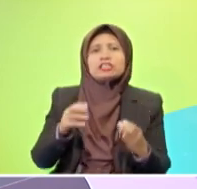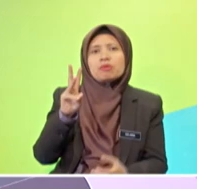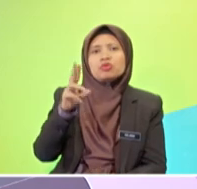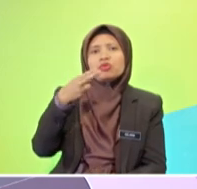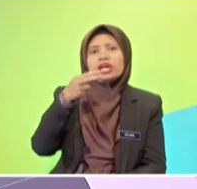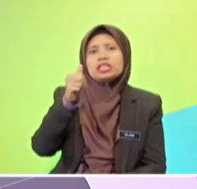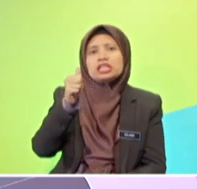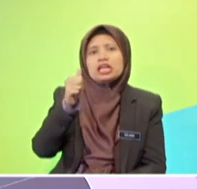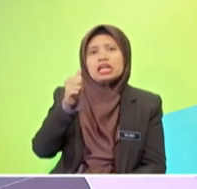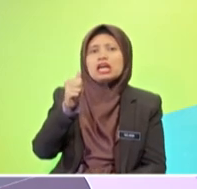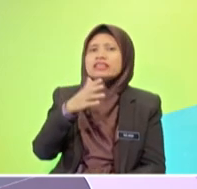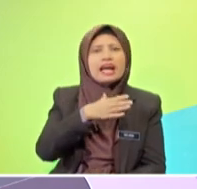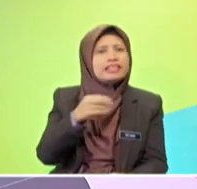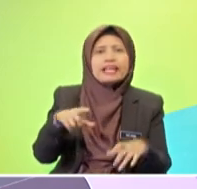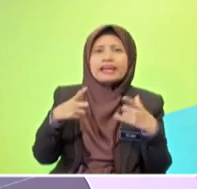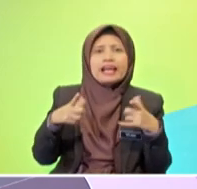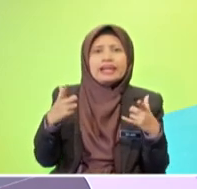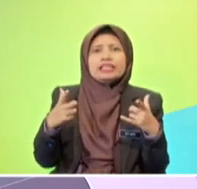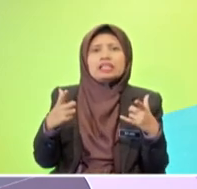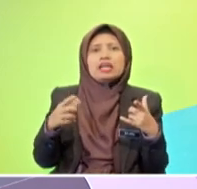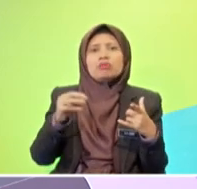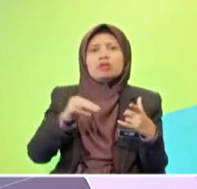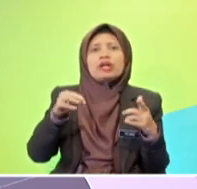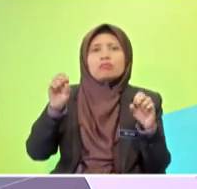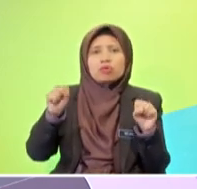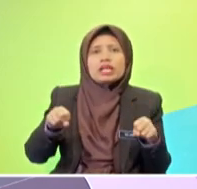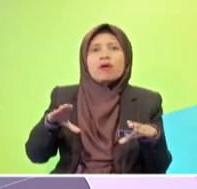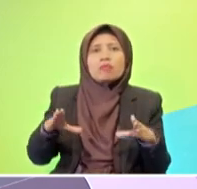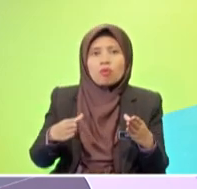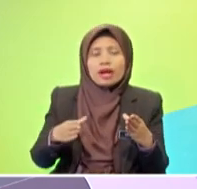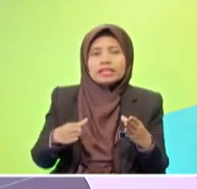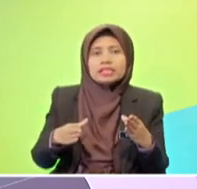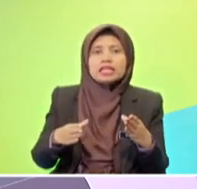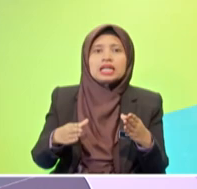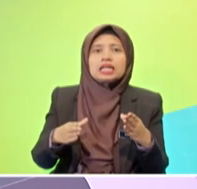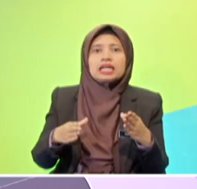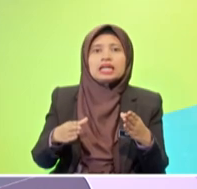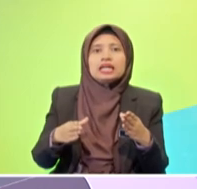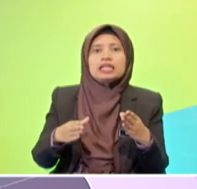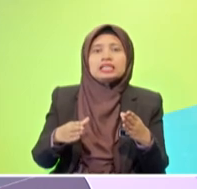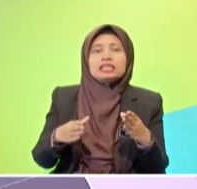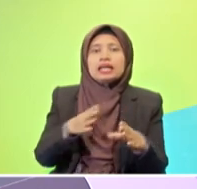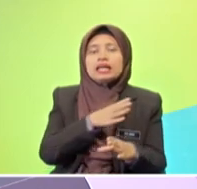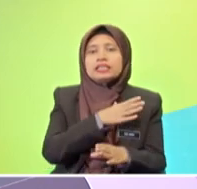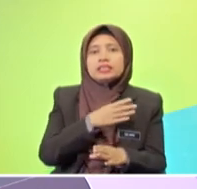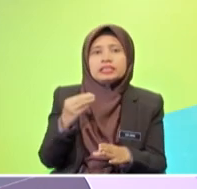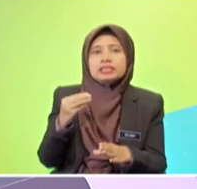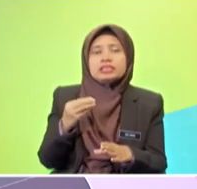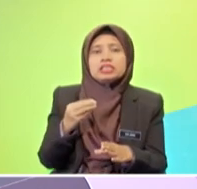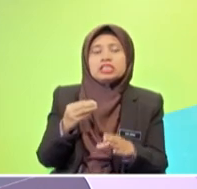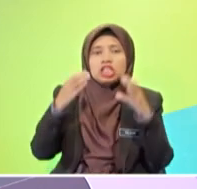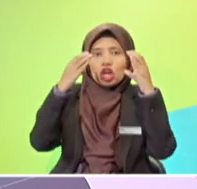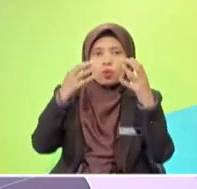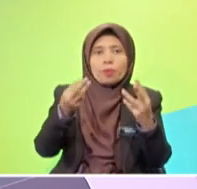jadi murid boleh mungkin melakukan pembelajaran secara meluas ataupun ekstensi dan China